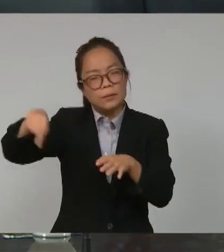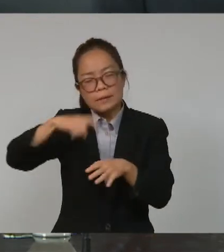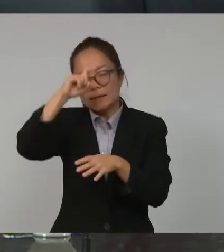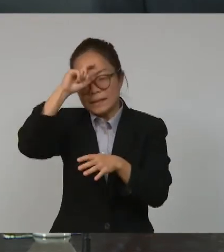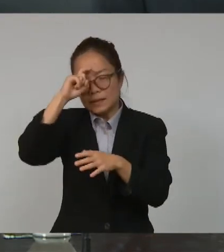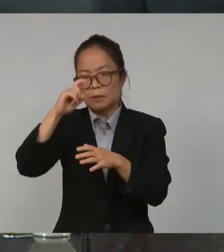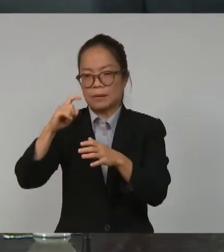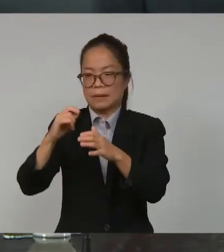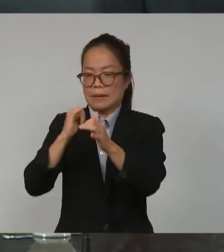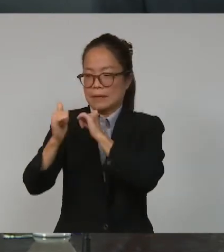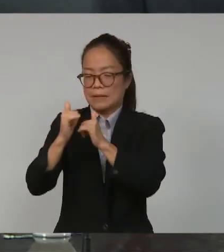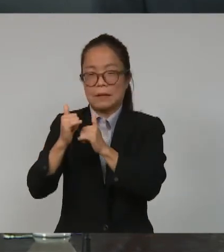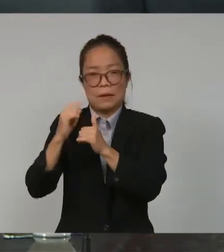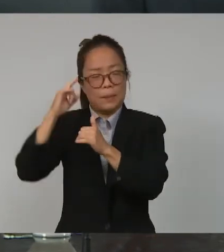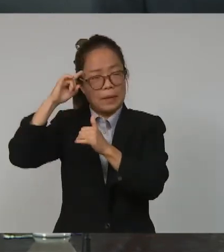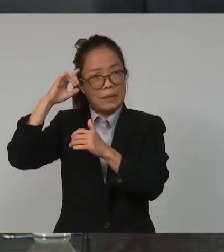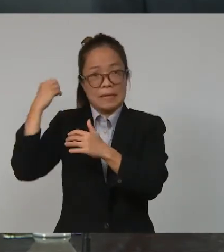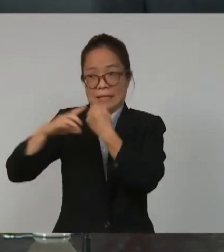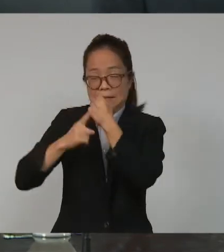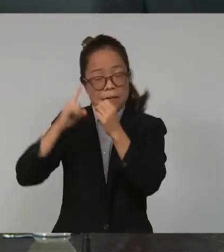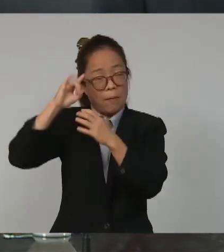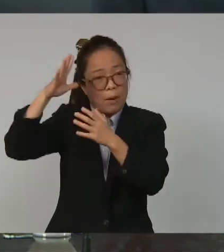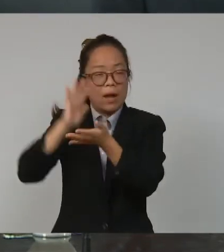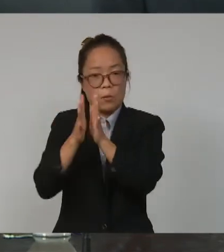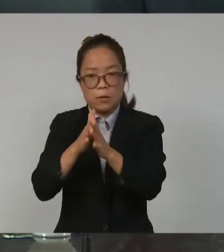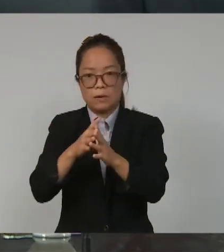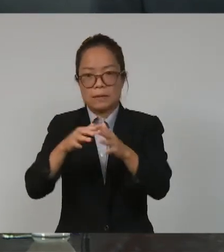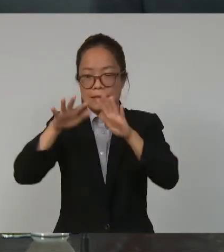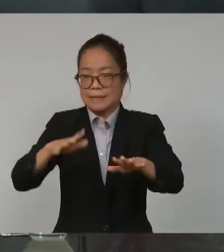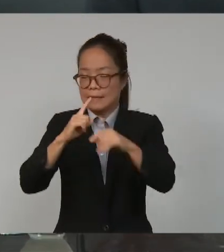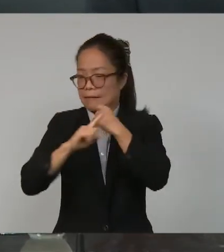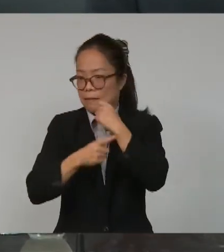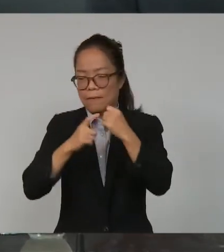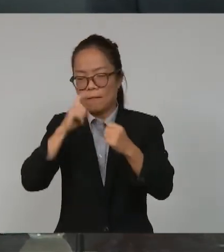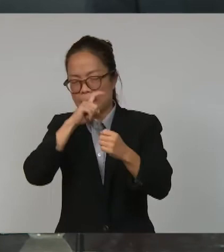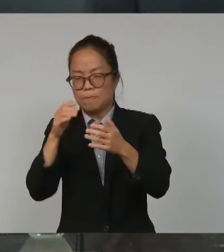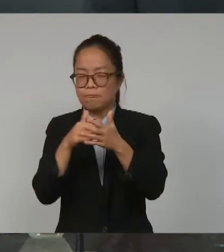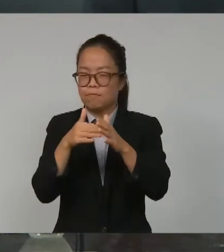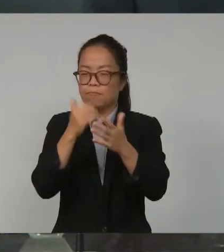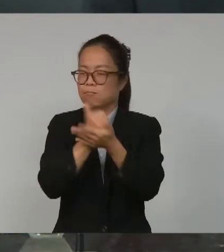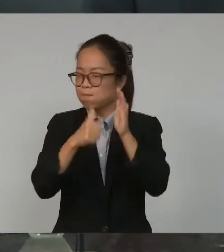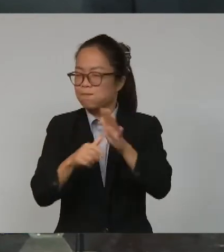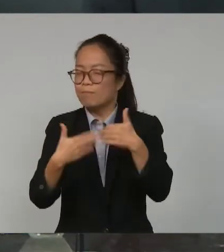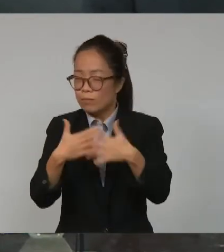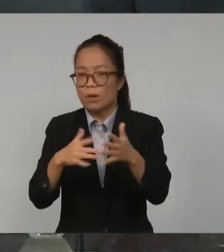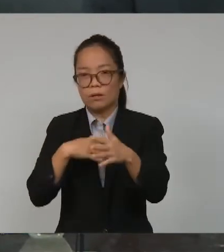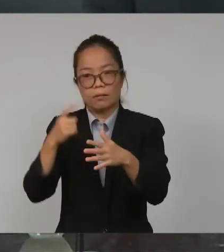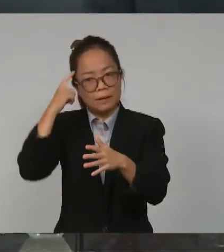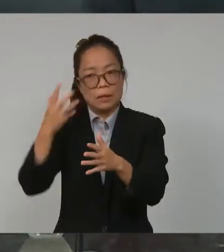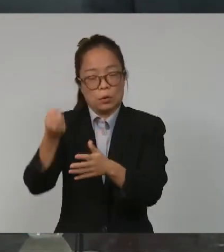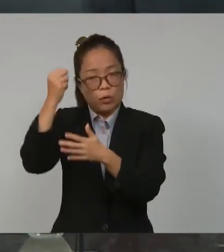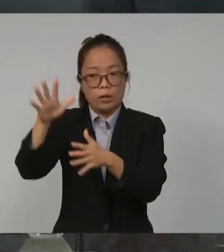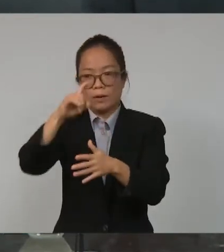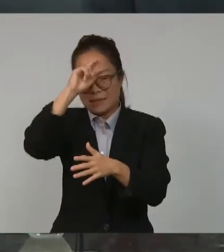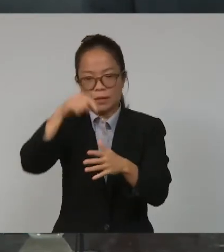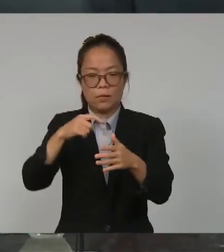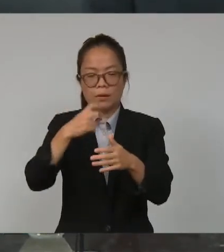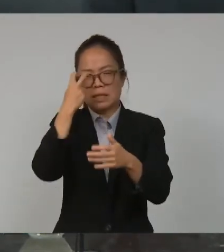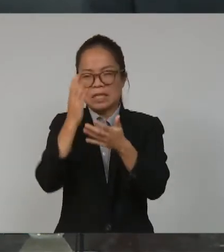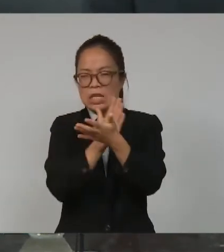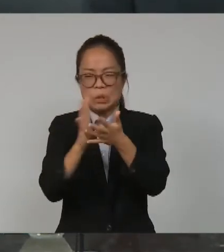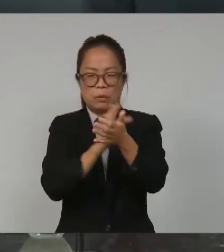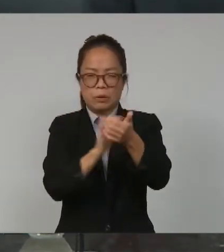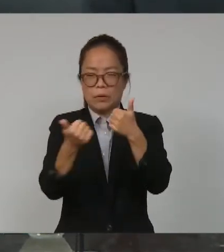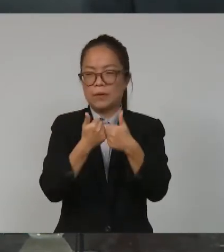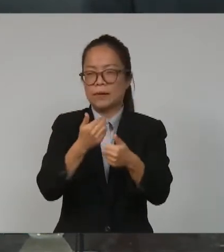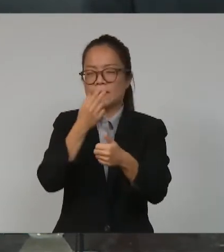障人民的创制复决权，好，避免公投审议委员会变成公投阻挡委员会。好，